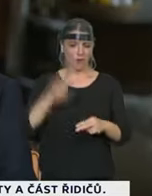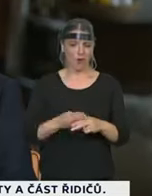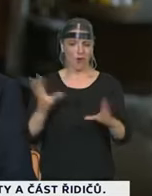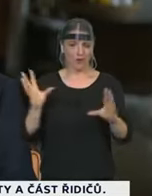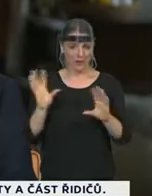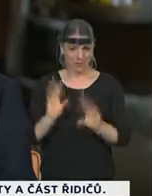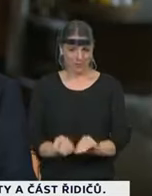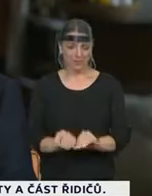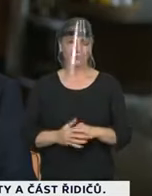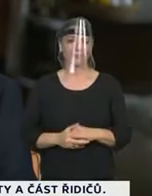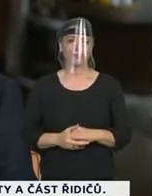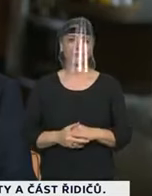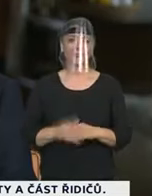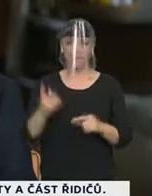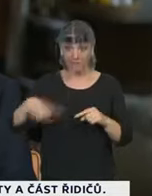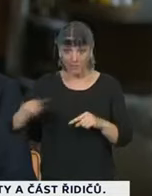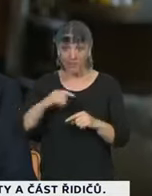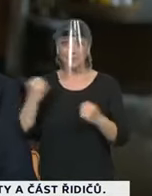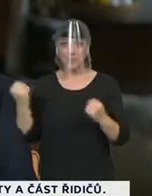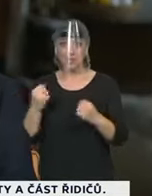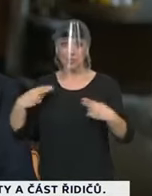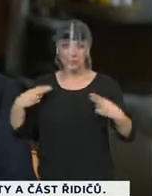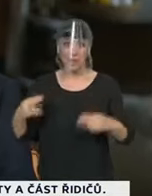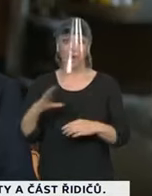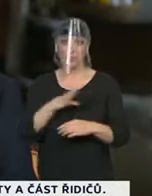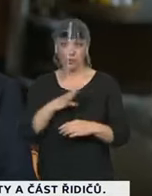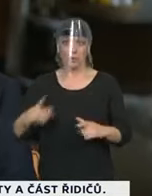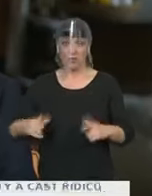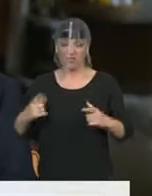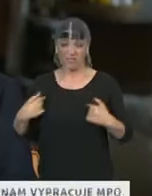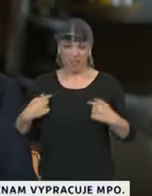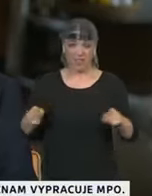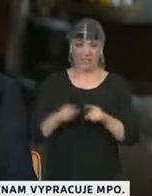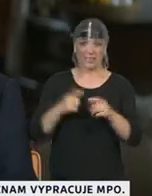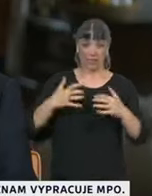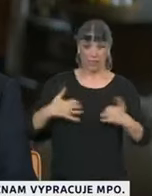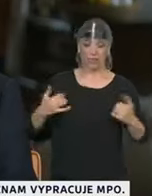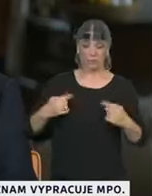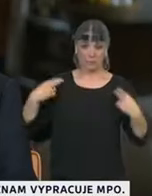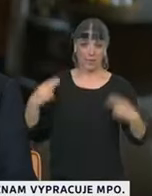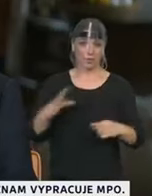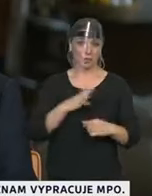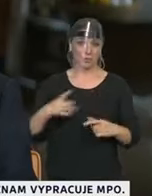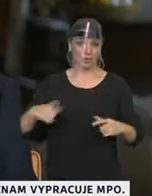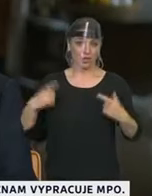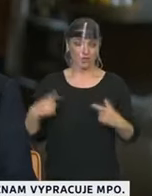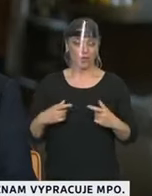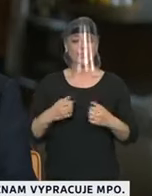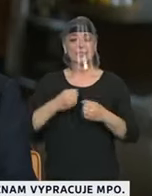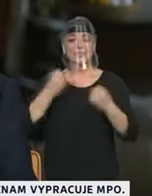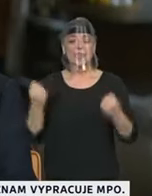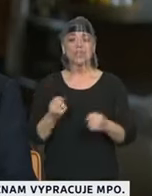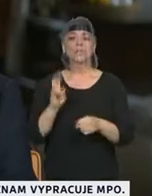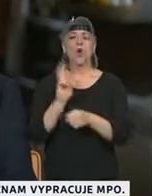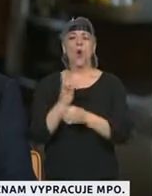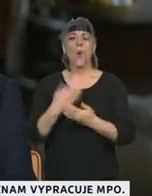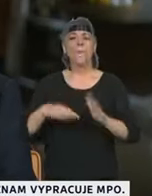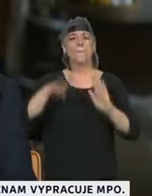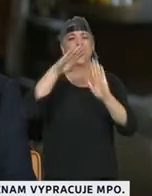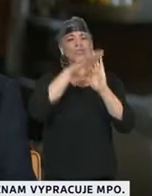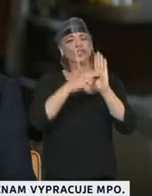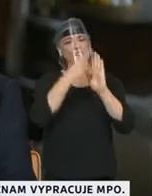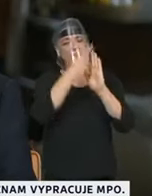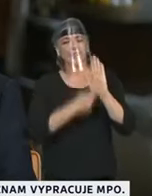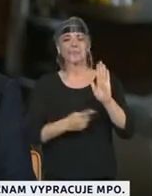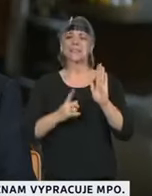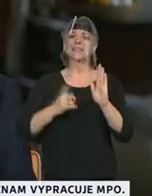se chci co nejdřív vrátit normálnímu životu. Chci, abychom uvolnili opatření vlády a zrušili všechny